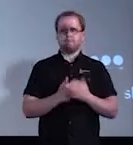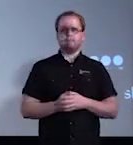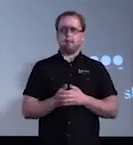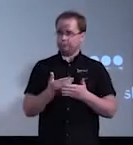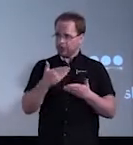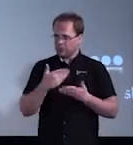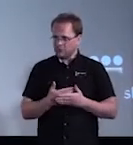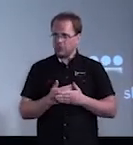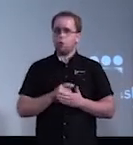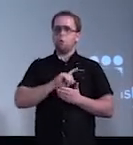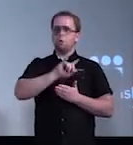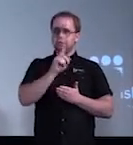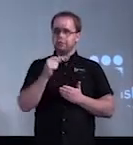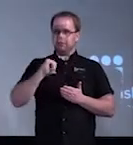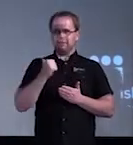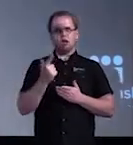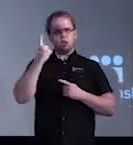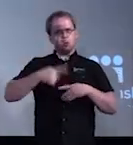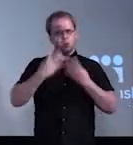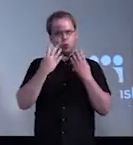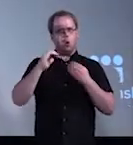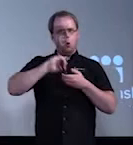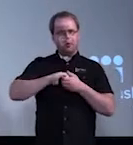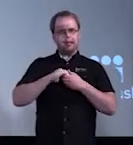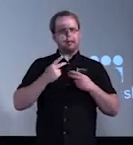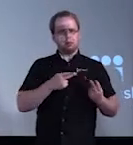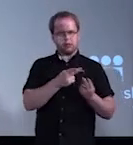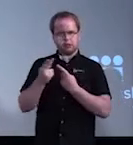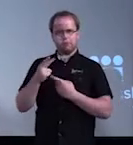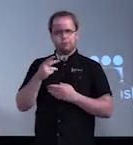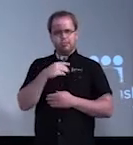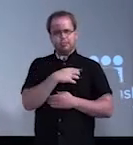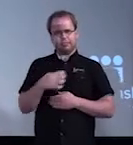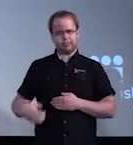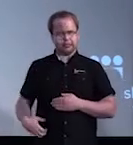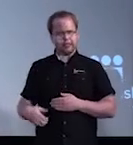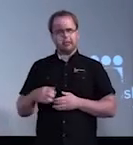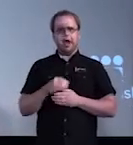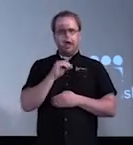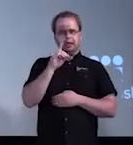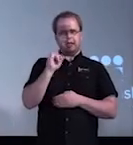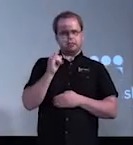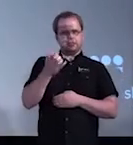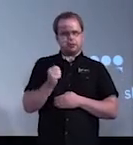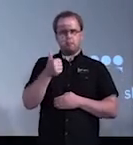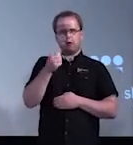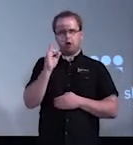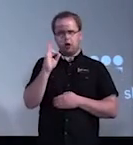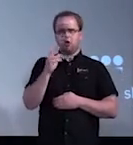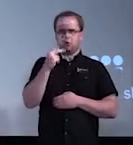Välkommen. Tack. Och så självaste kultur- och demokratiministern, icke att förglömma, Alice Ba.